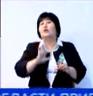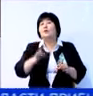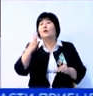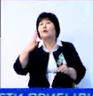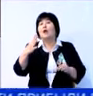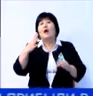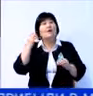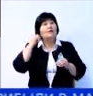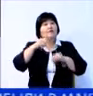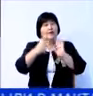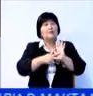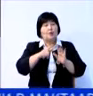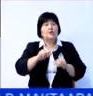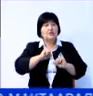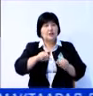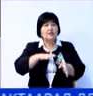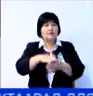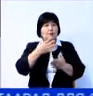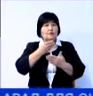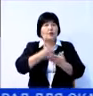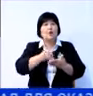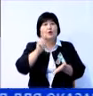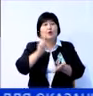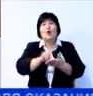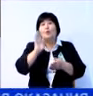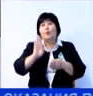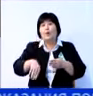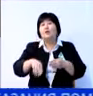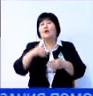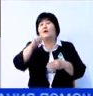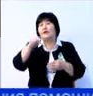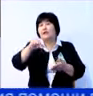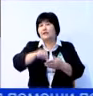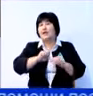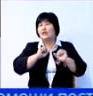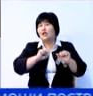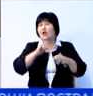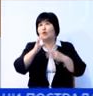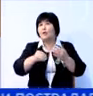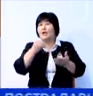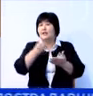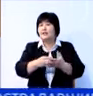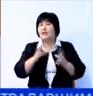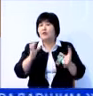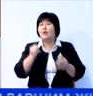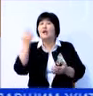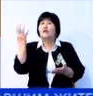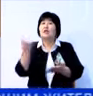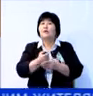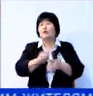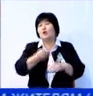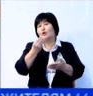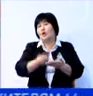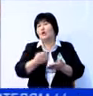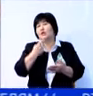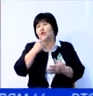всего 18, но он с честью выполнил свой долг и после войны продолжал стоять на страже мира, ценить и беречь завоеванный такой дорогой